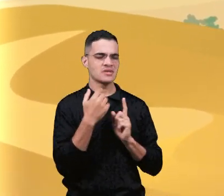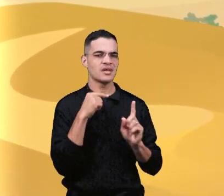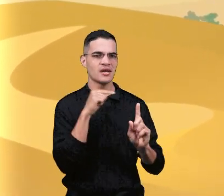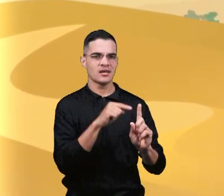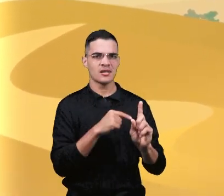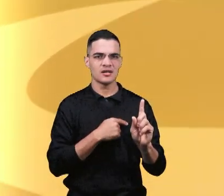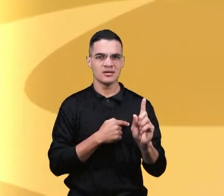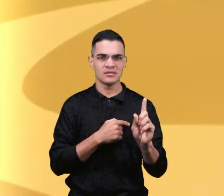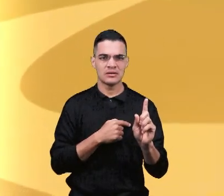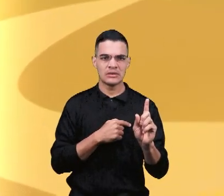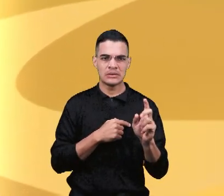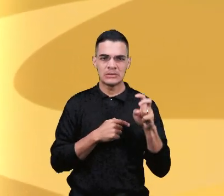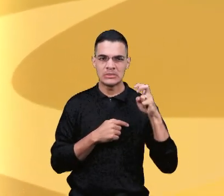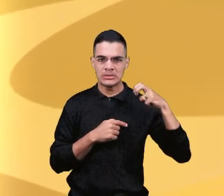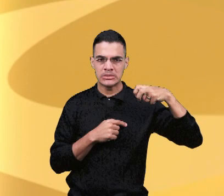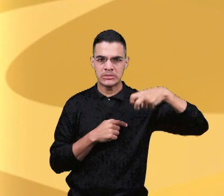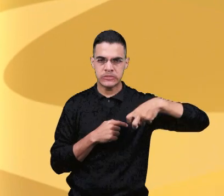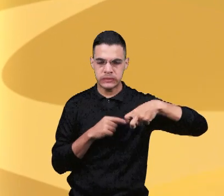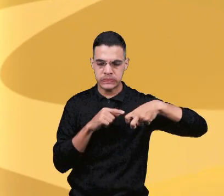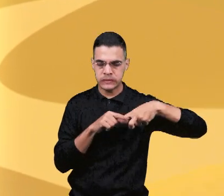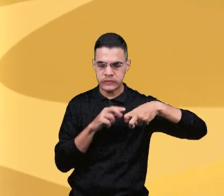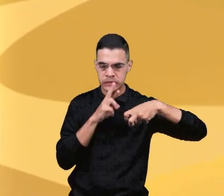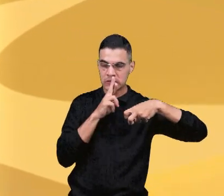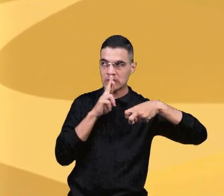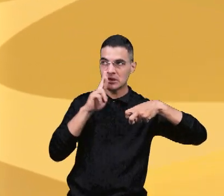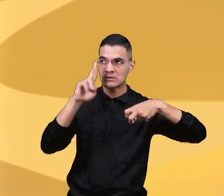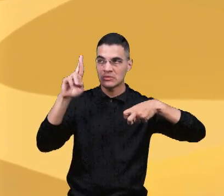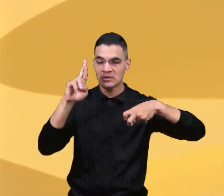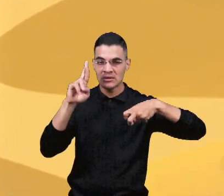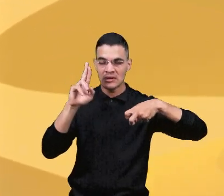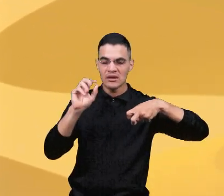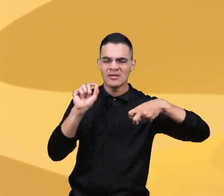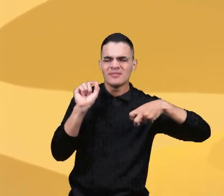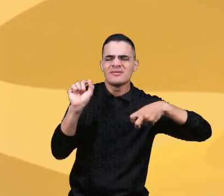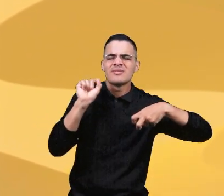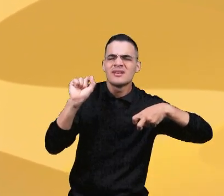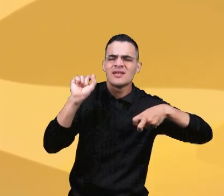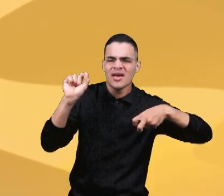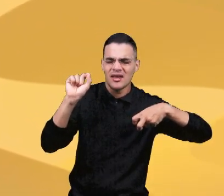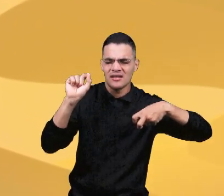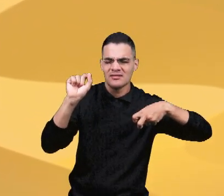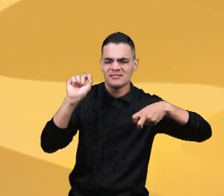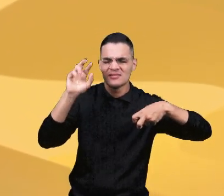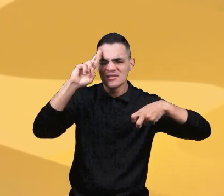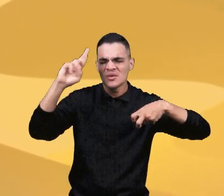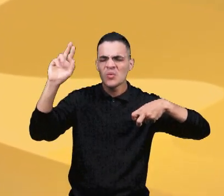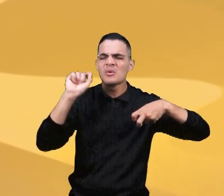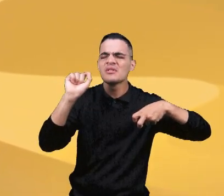Ele caiu, respondeu. Quem